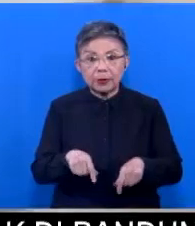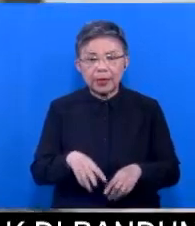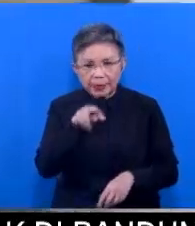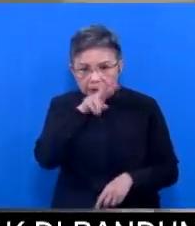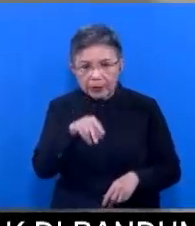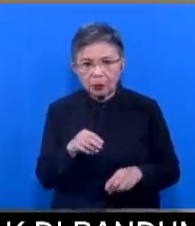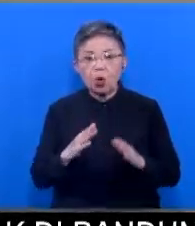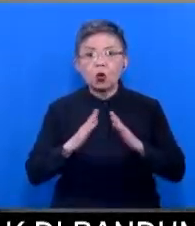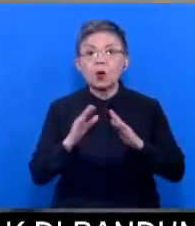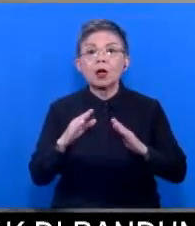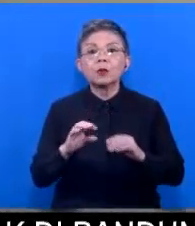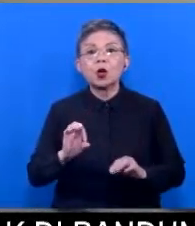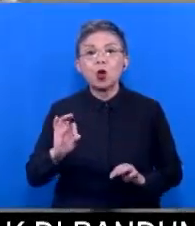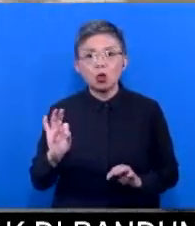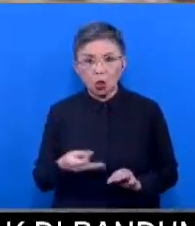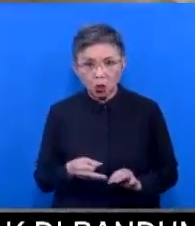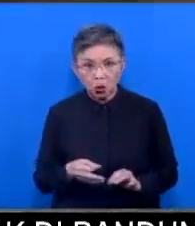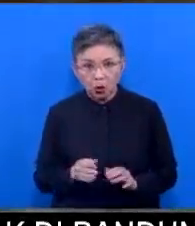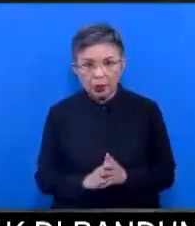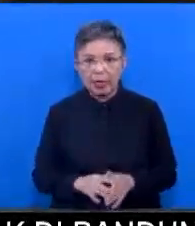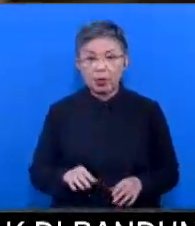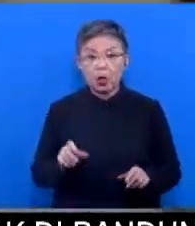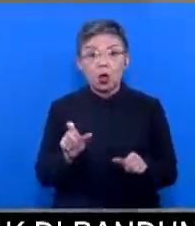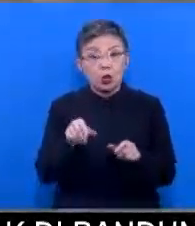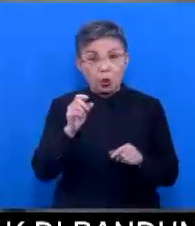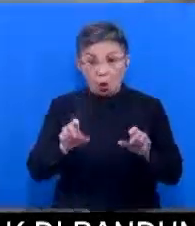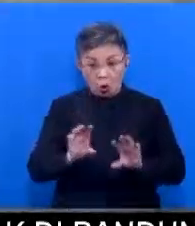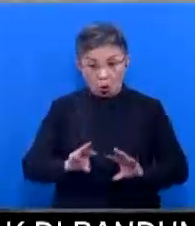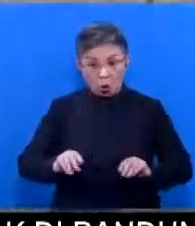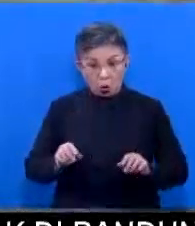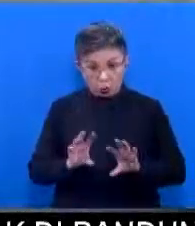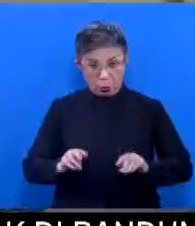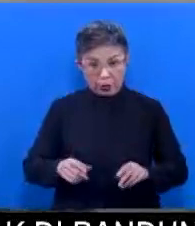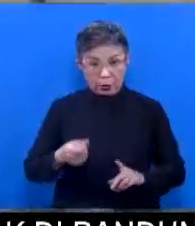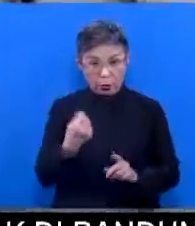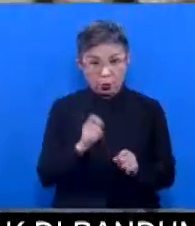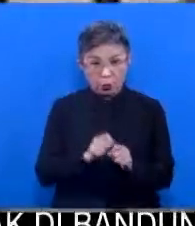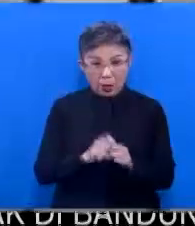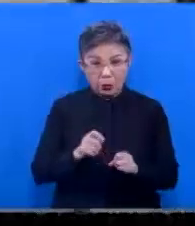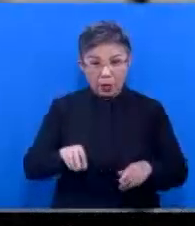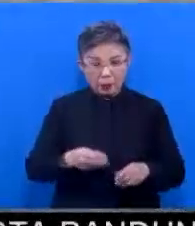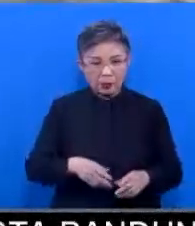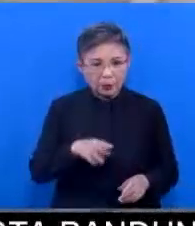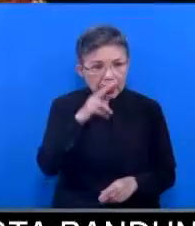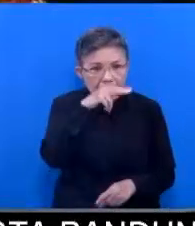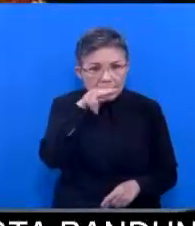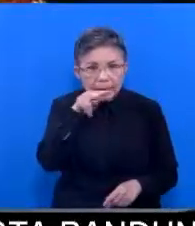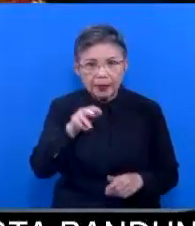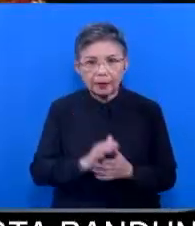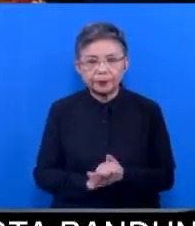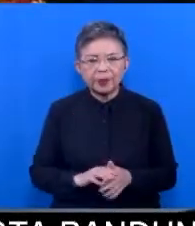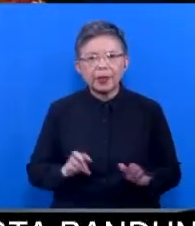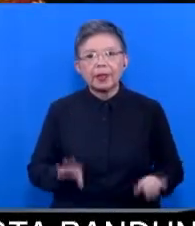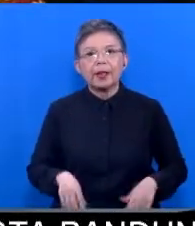rumah kosong. Mereka sempat terlihat membongkar beberapa bagian rumah. Sebenarnya kasusnya ini kasus